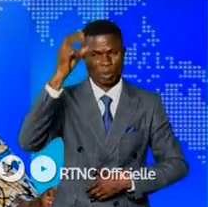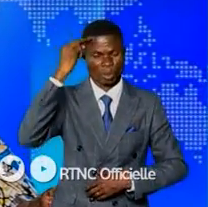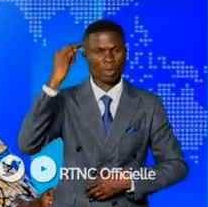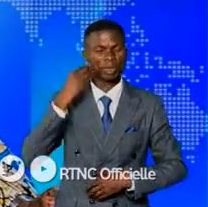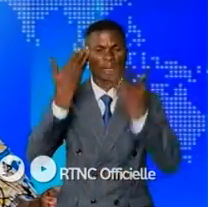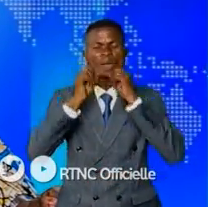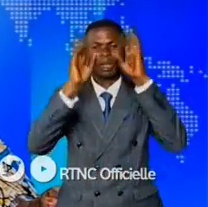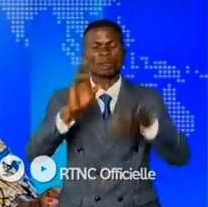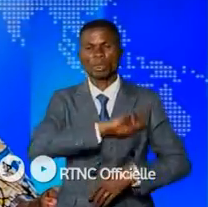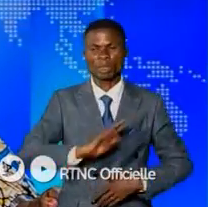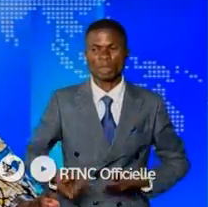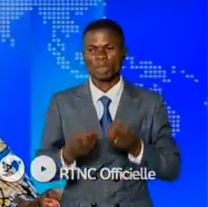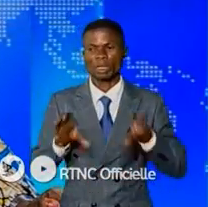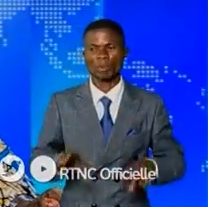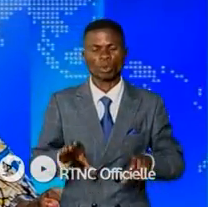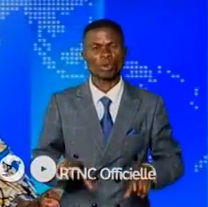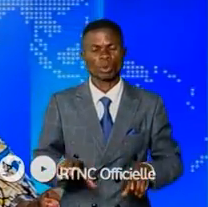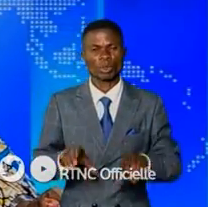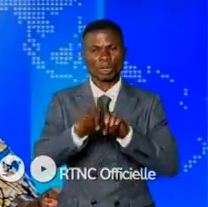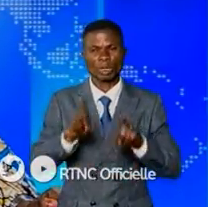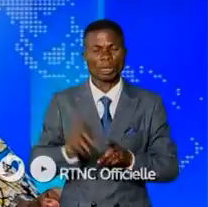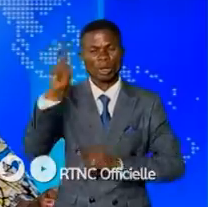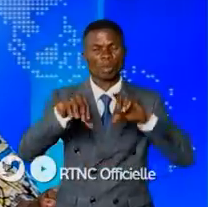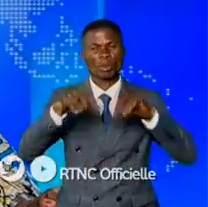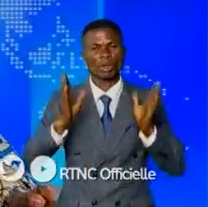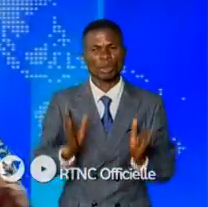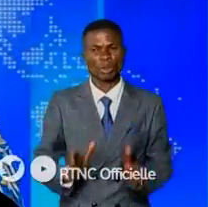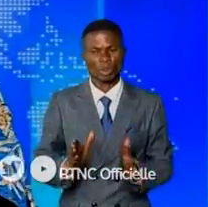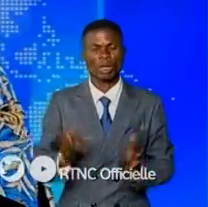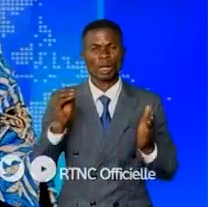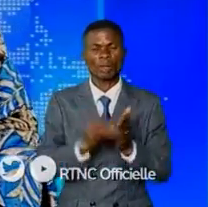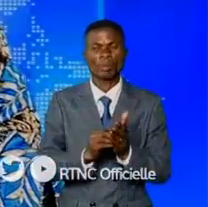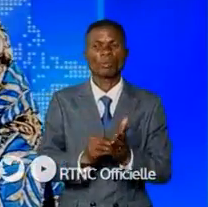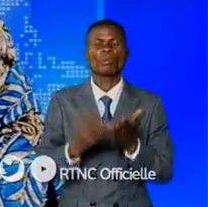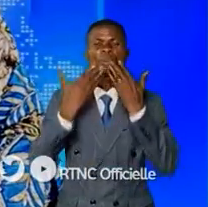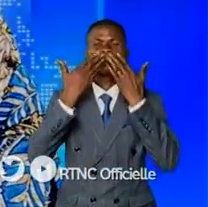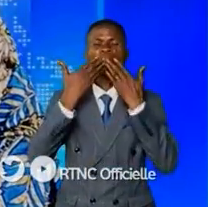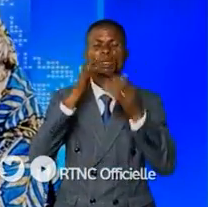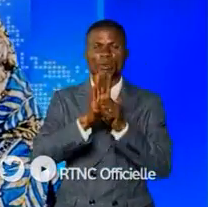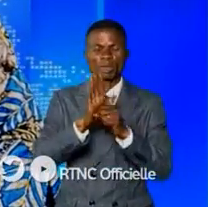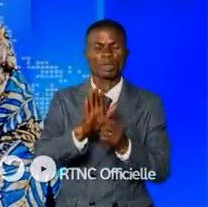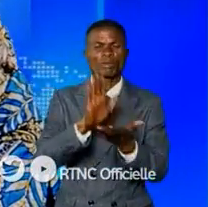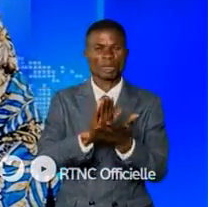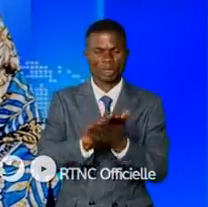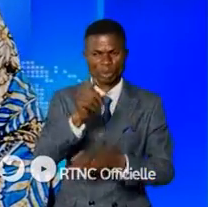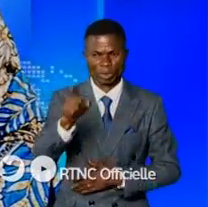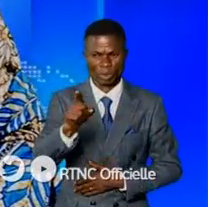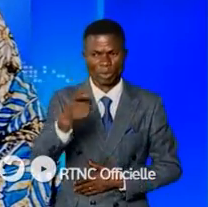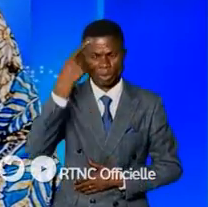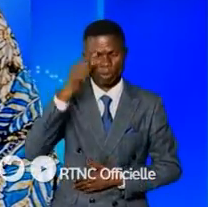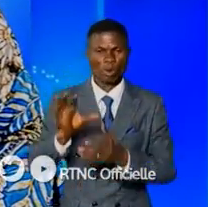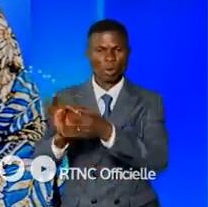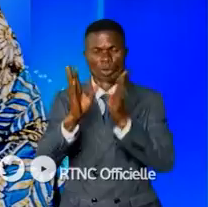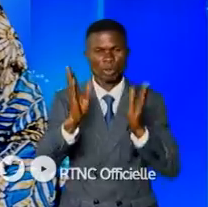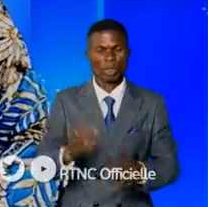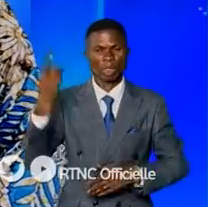Que Dieu bénisse la République démocratique du Congo et le peuple congolais. Encore une fois, nos sincères félicitations pour la